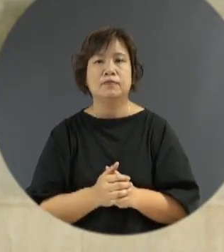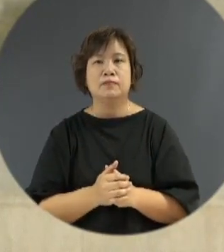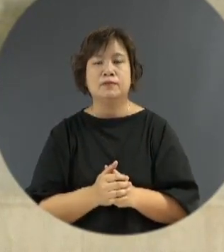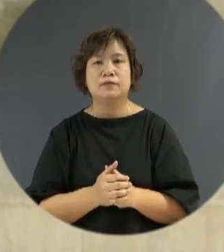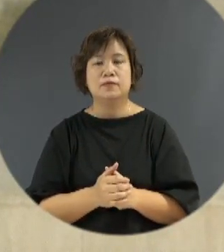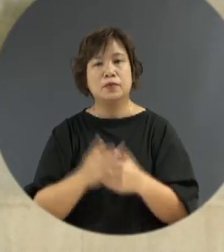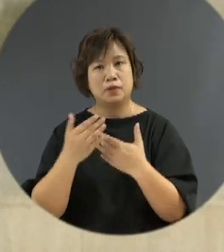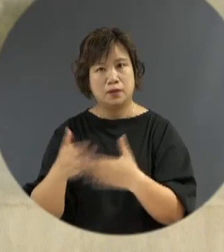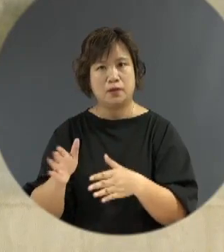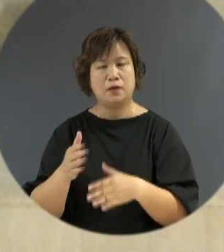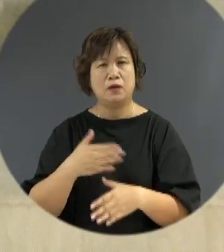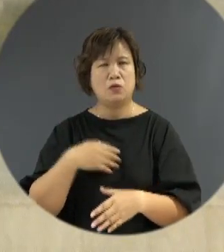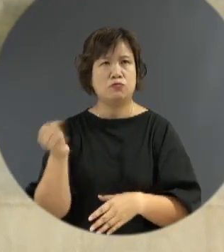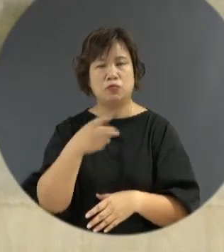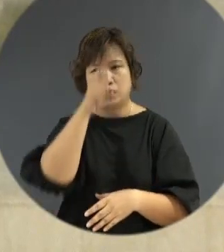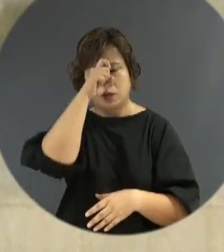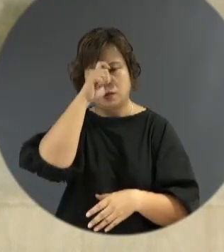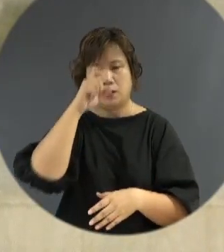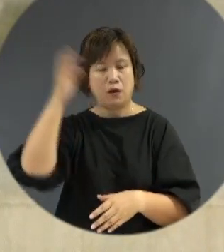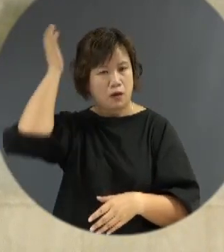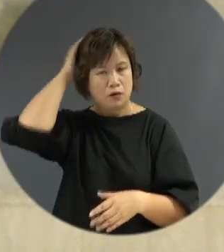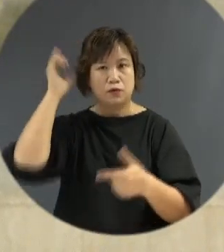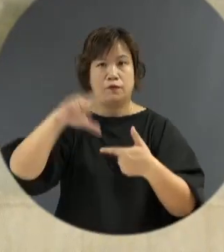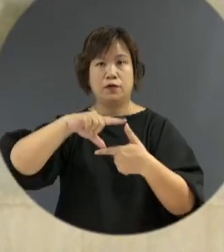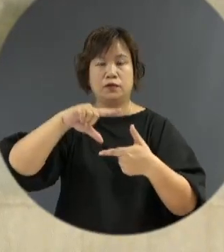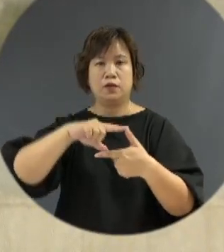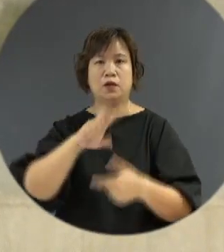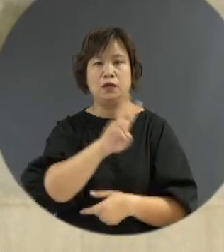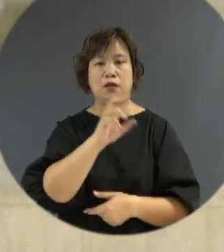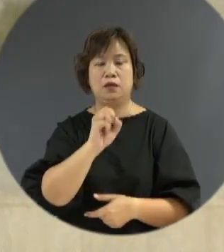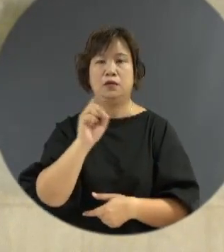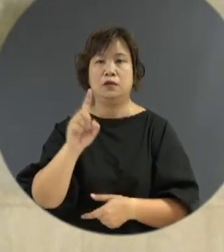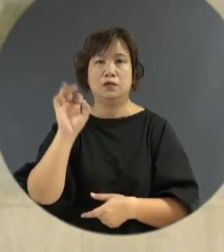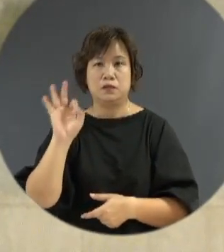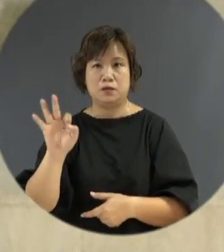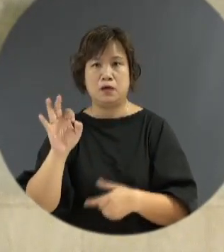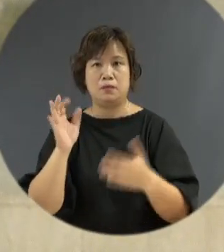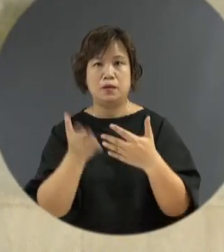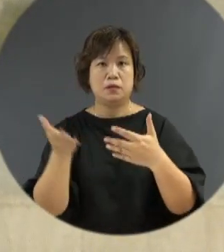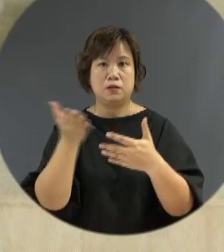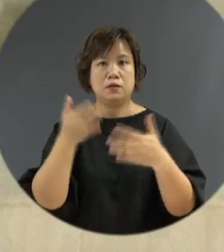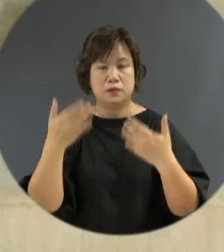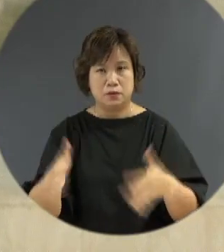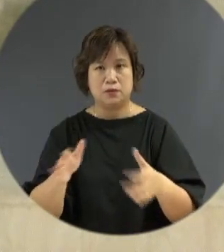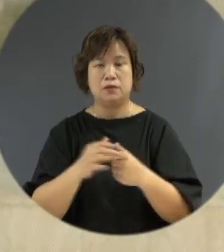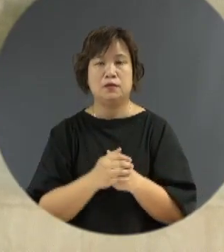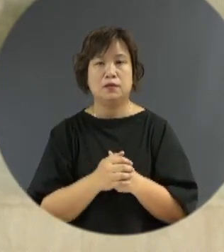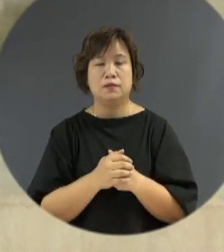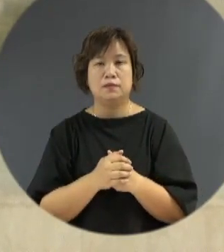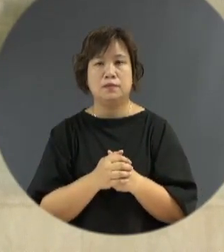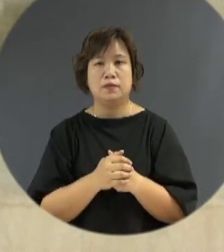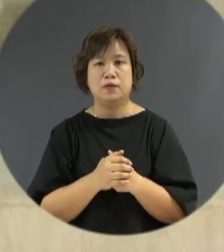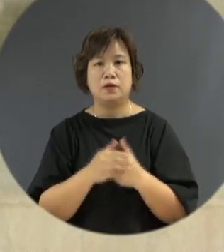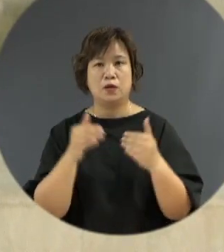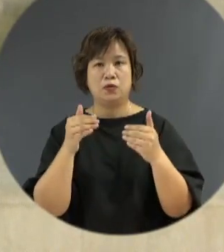此外，我都记得教宗方济各在2013年当选之后，对着